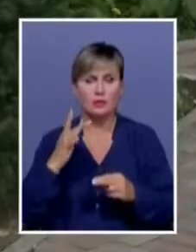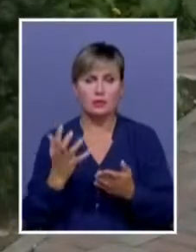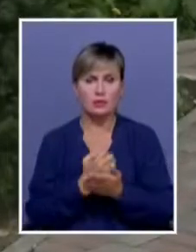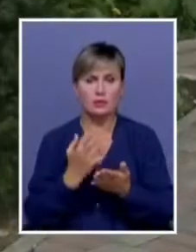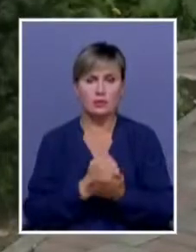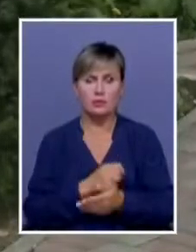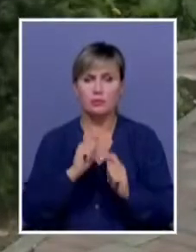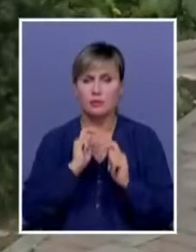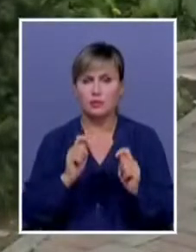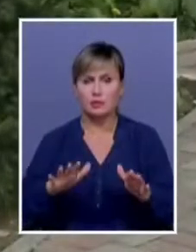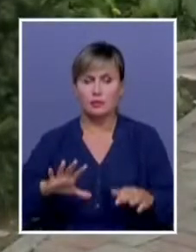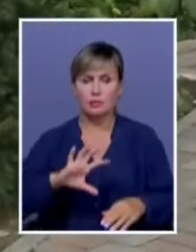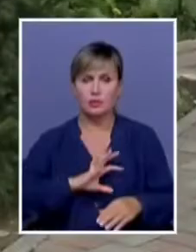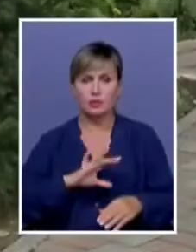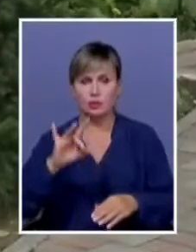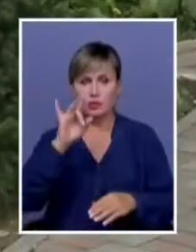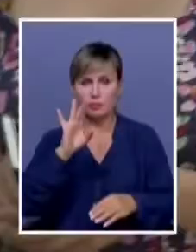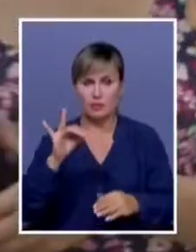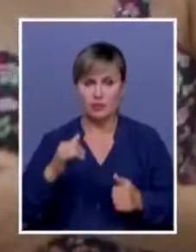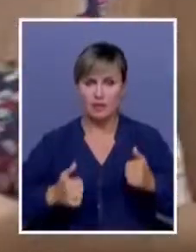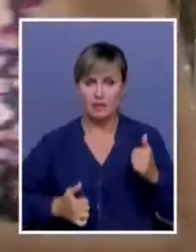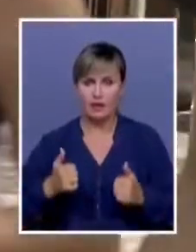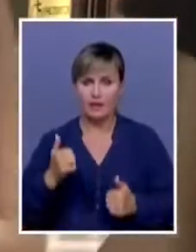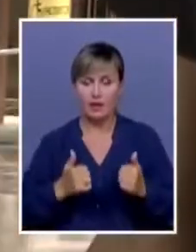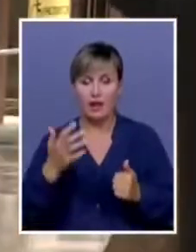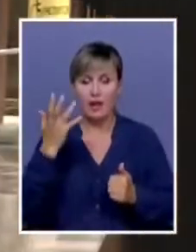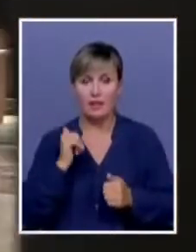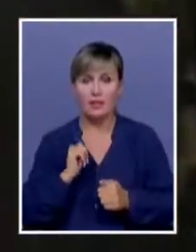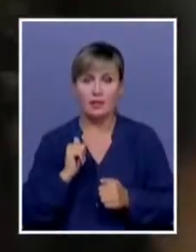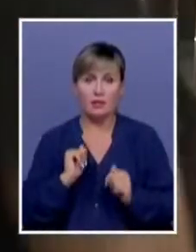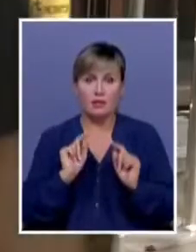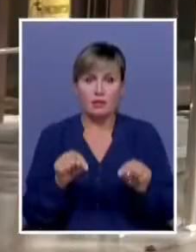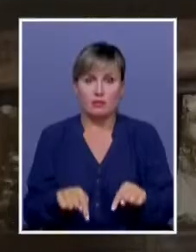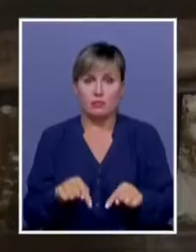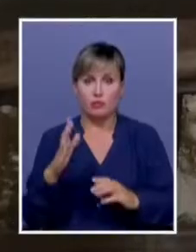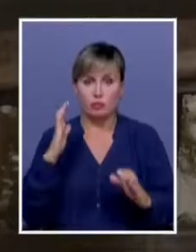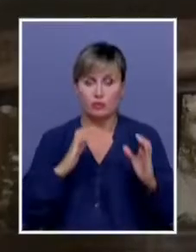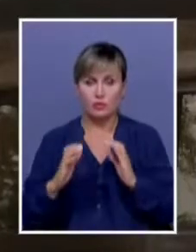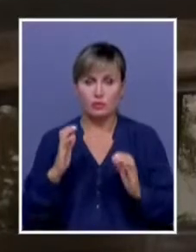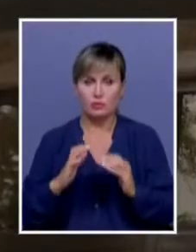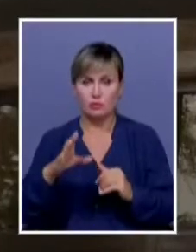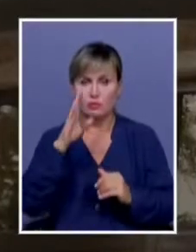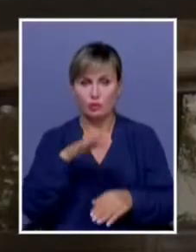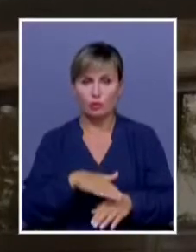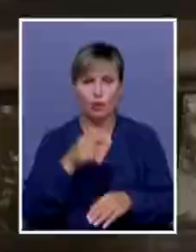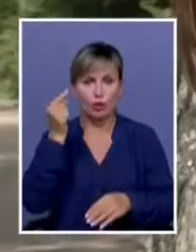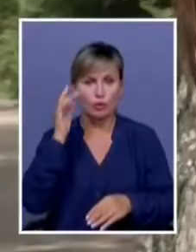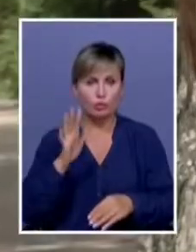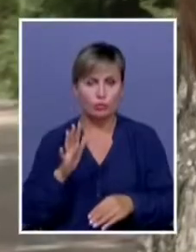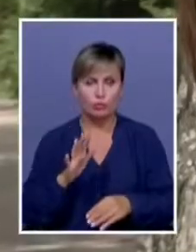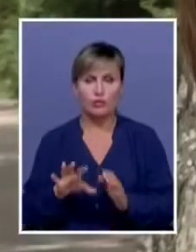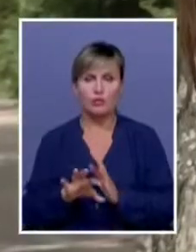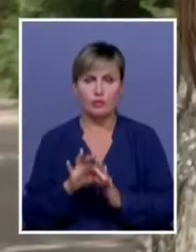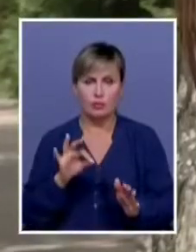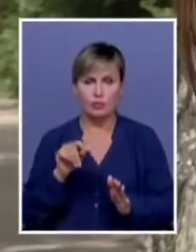завоевывал призовые места на чемпионатах и соревнованиях. Когда пришла пора поступать в университет, парень долго не думал. Выбор пал